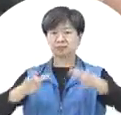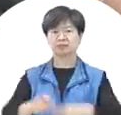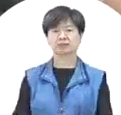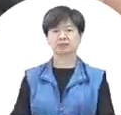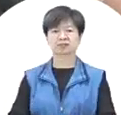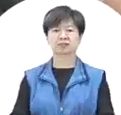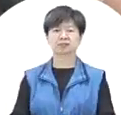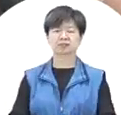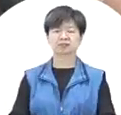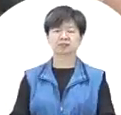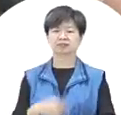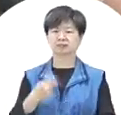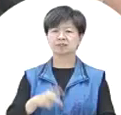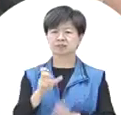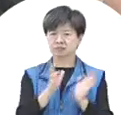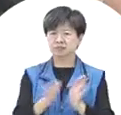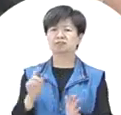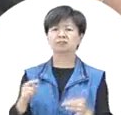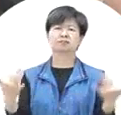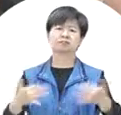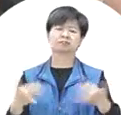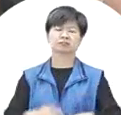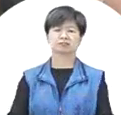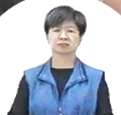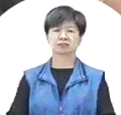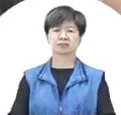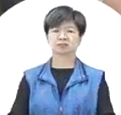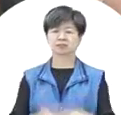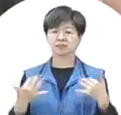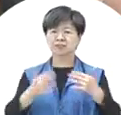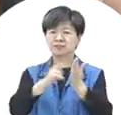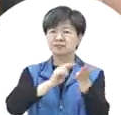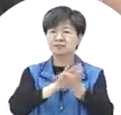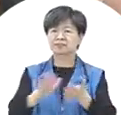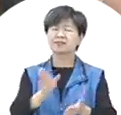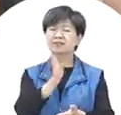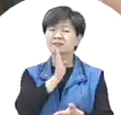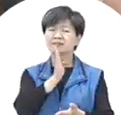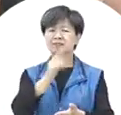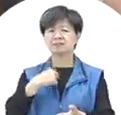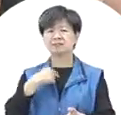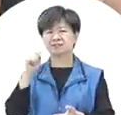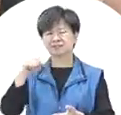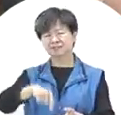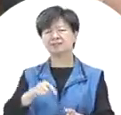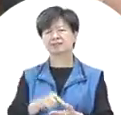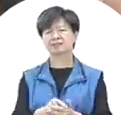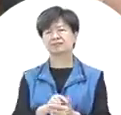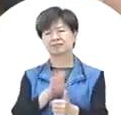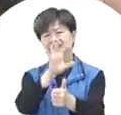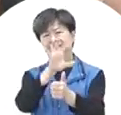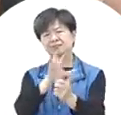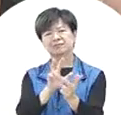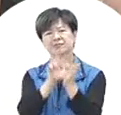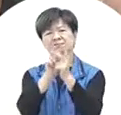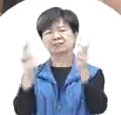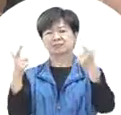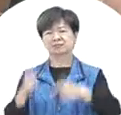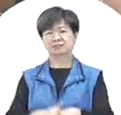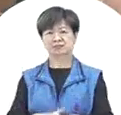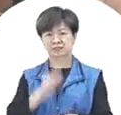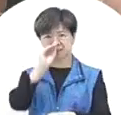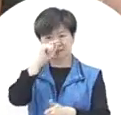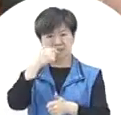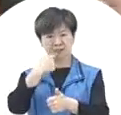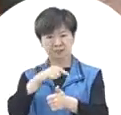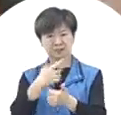好去 好 去处理一个问题， 没问题。 我们是要解决问题，不是要， 是 我不是来这边骂你诶、欸。 对，我知道，所以 对我退教生他们要